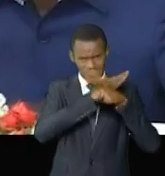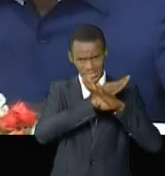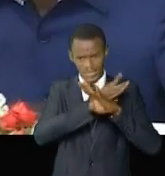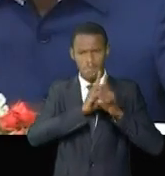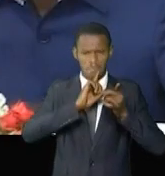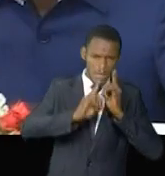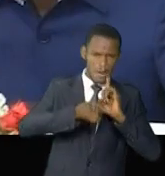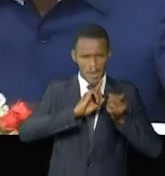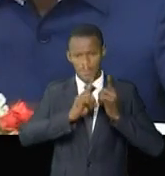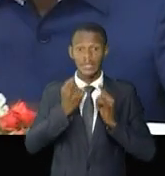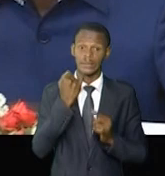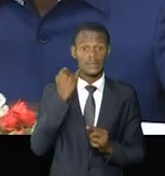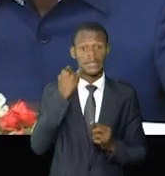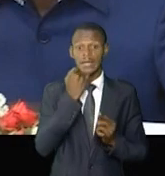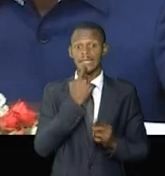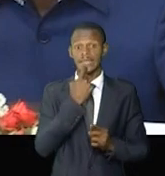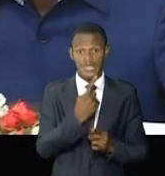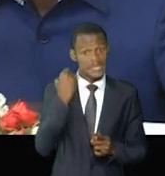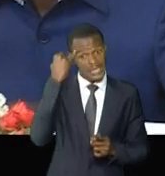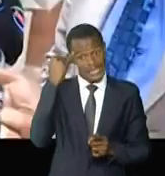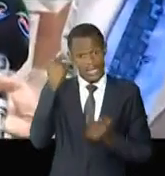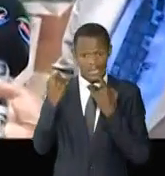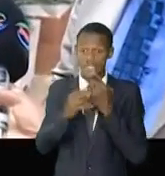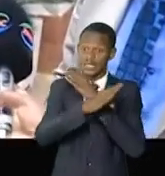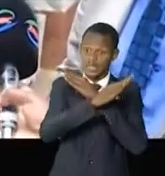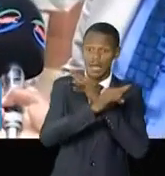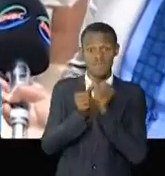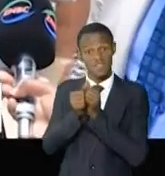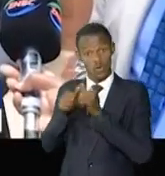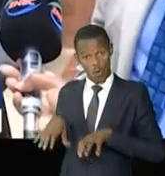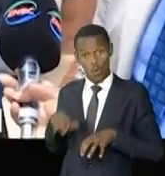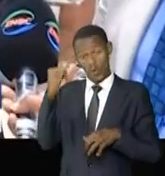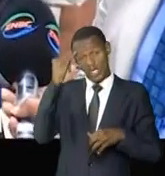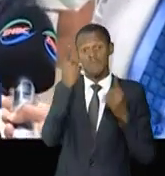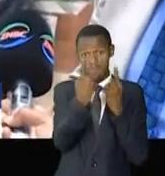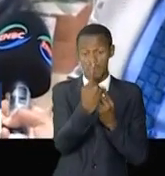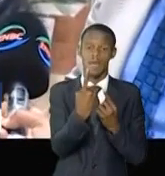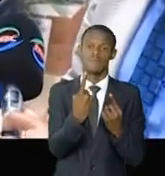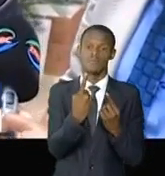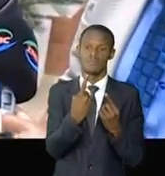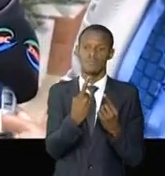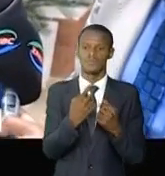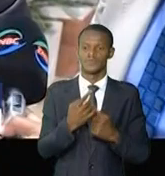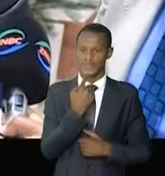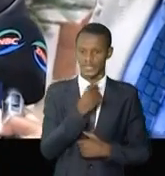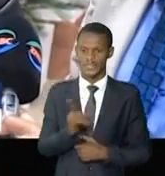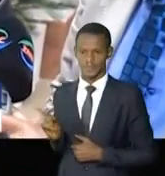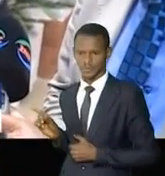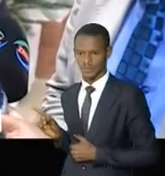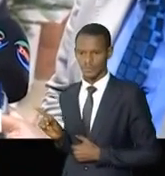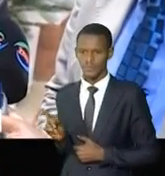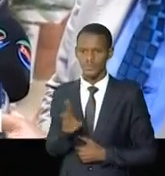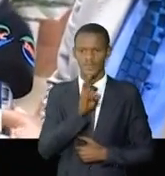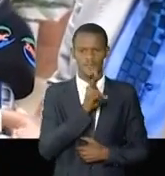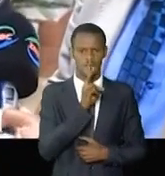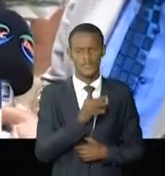présidents de ces deux pays, frères et amis. Vous nous voyez tout le temps en agitation. Je n'ai qu'une personne, nous venons ici. Et